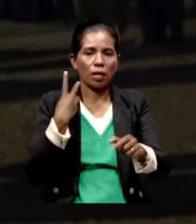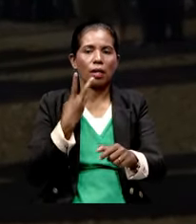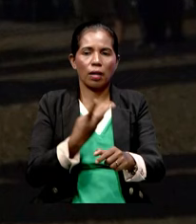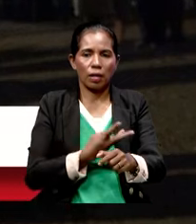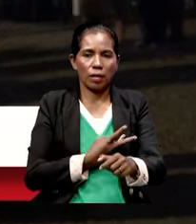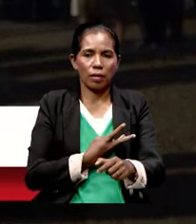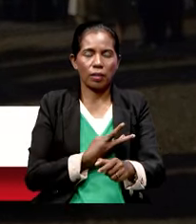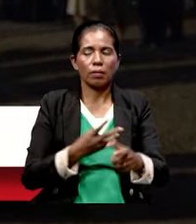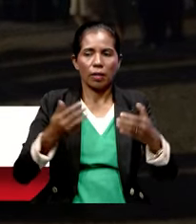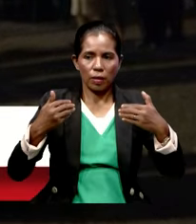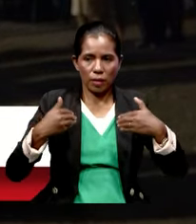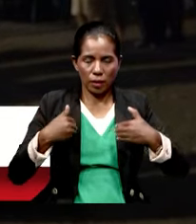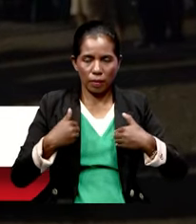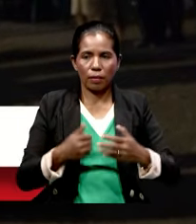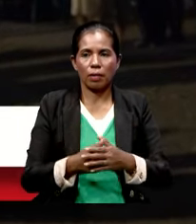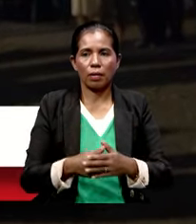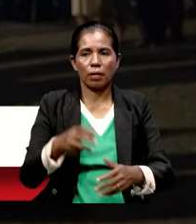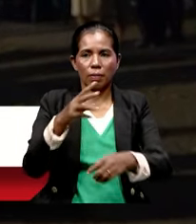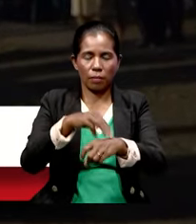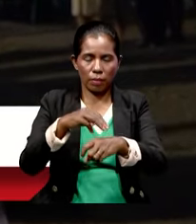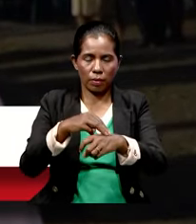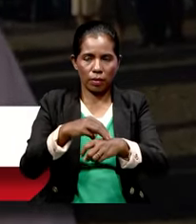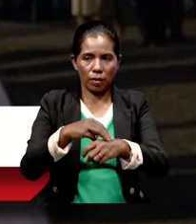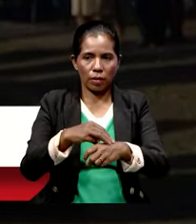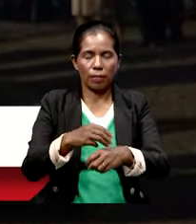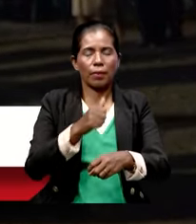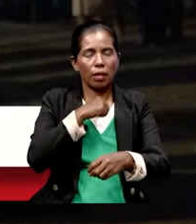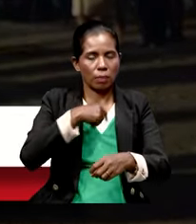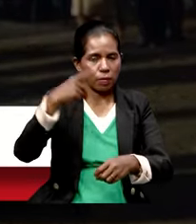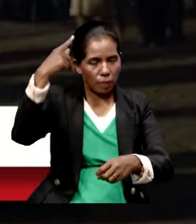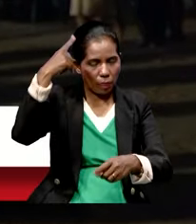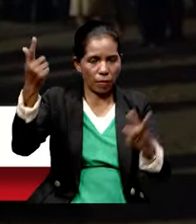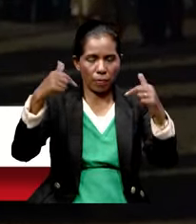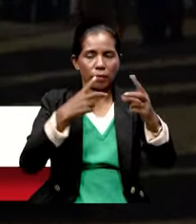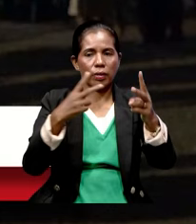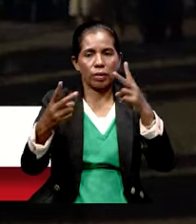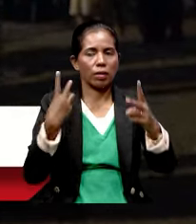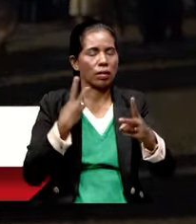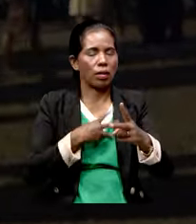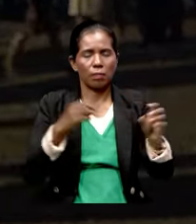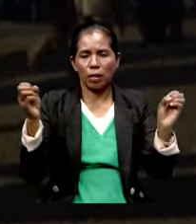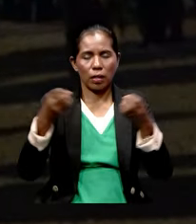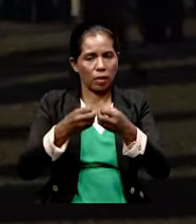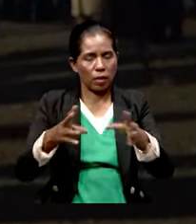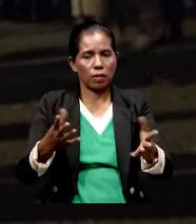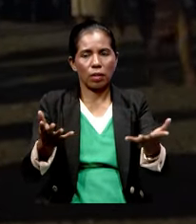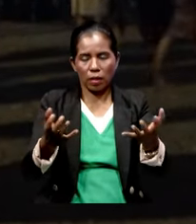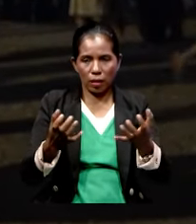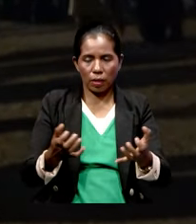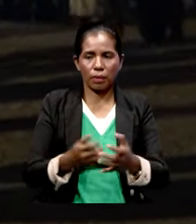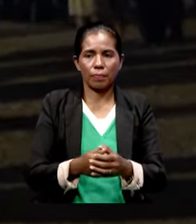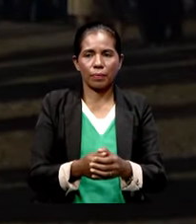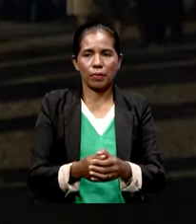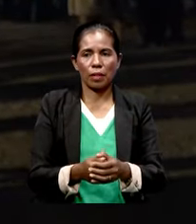ita bel mosu ho misa itenya Santo Padre mai be ami laya bon lakum bontadi lakum laya